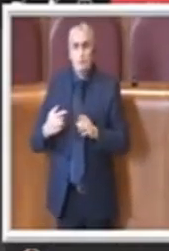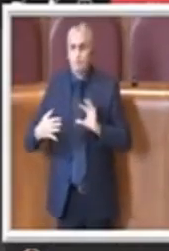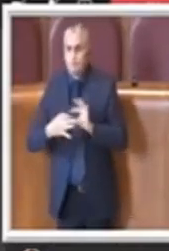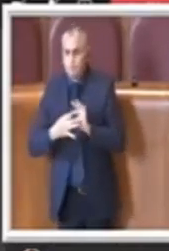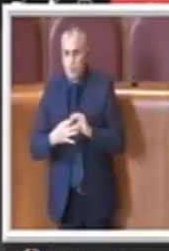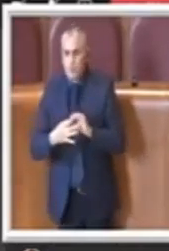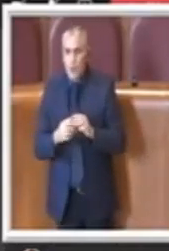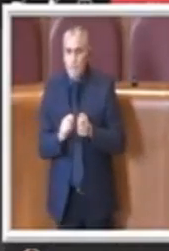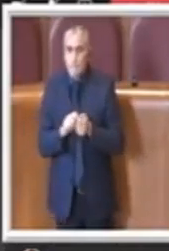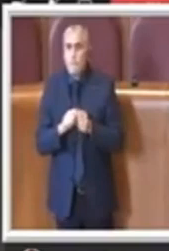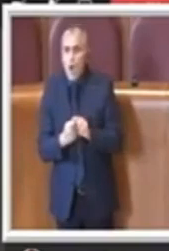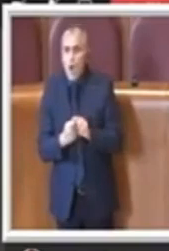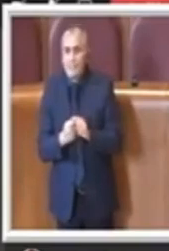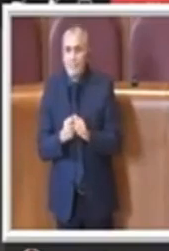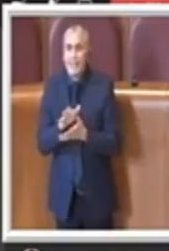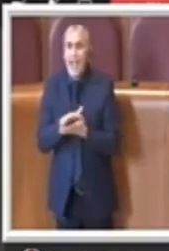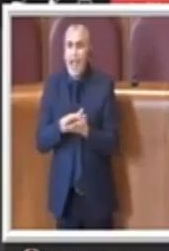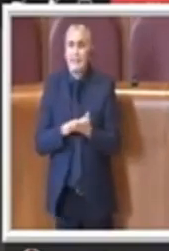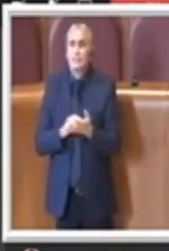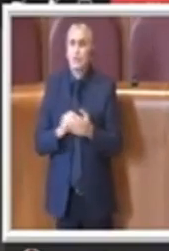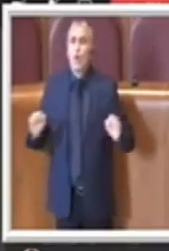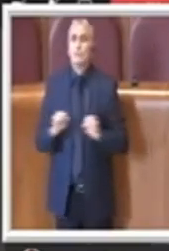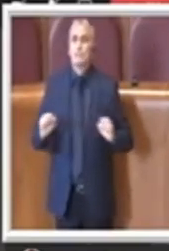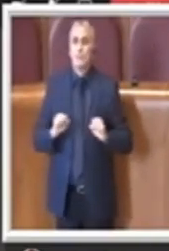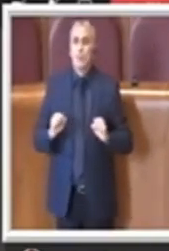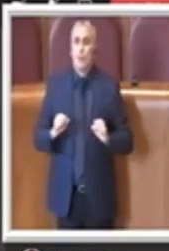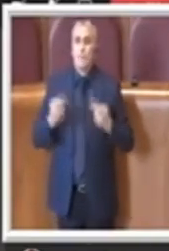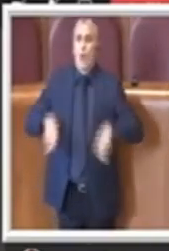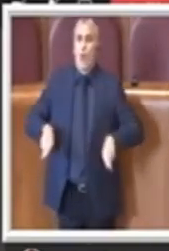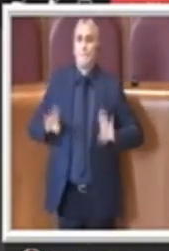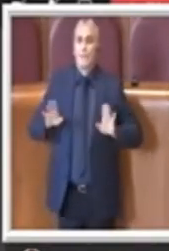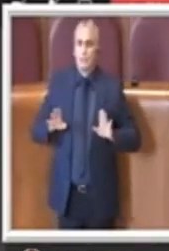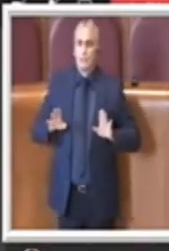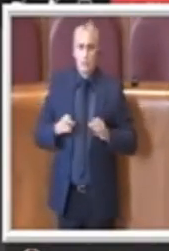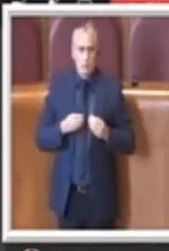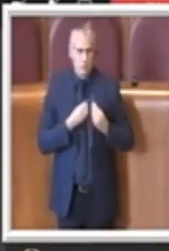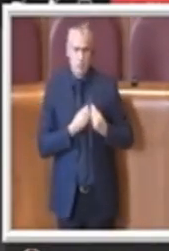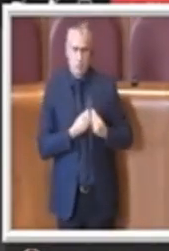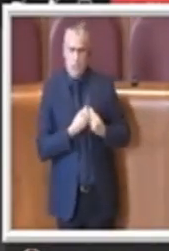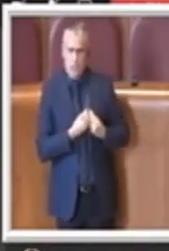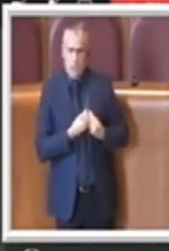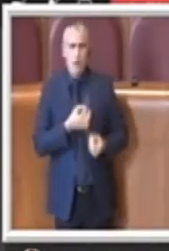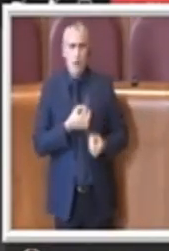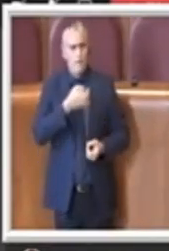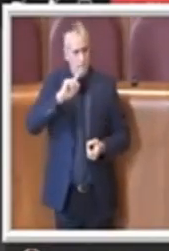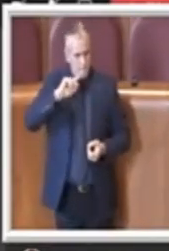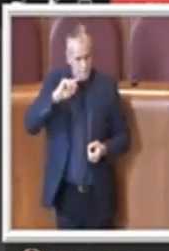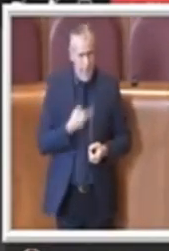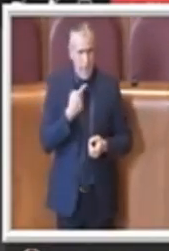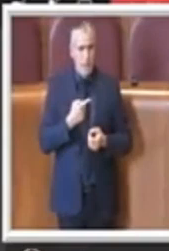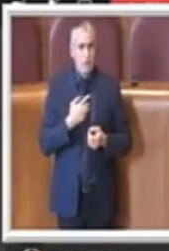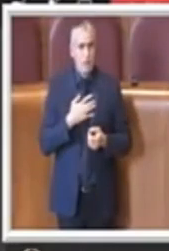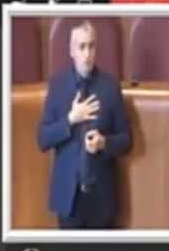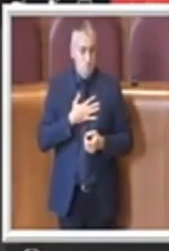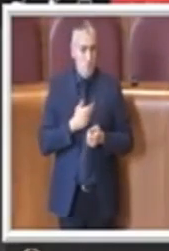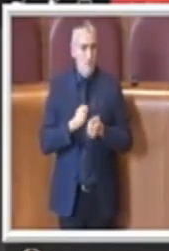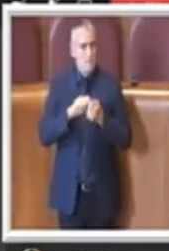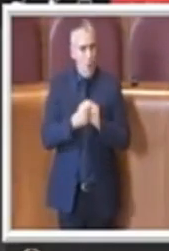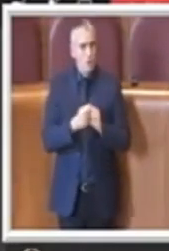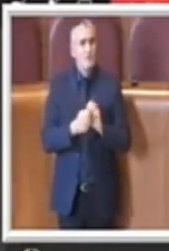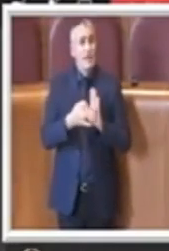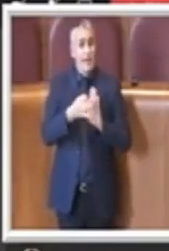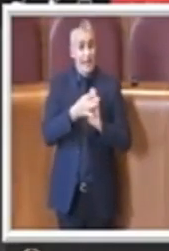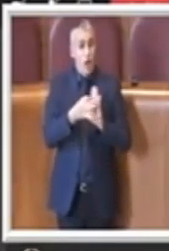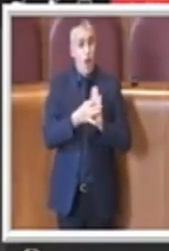del testo noi io credo l'ho già detto dovremo arrivare ad una modifica del regolamento